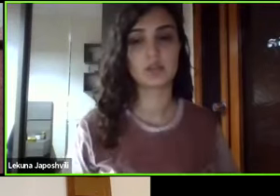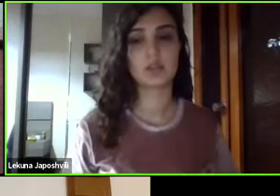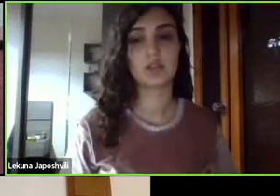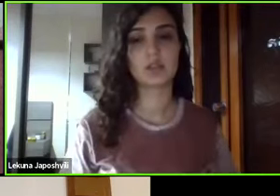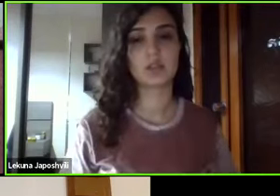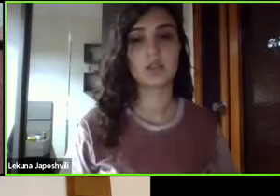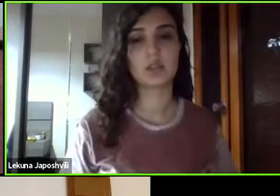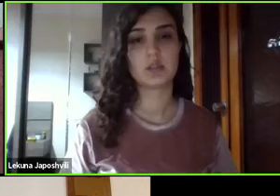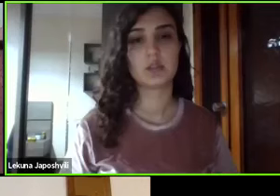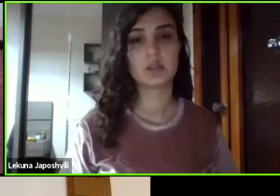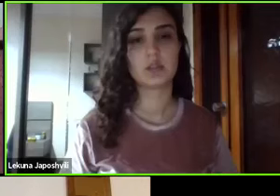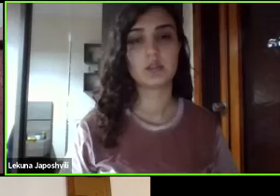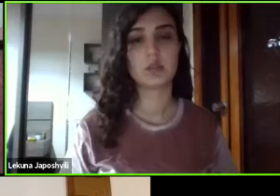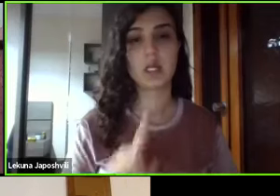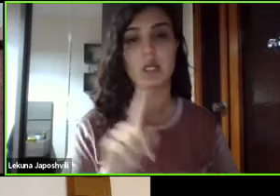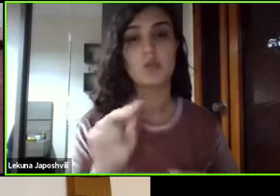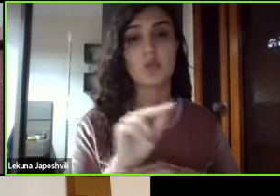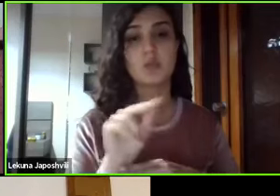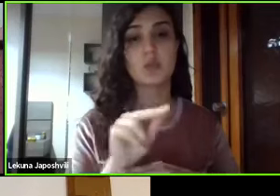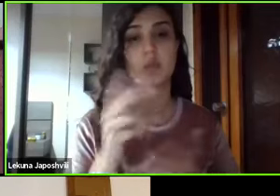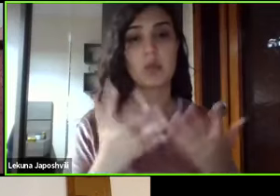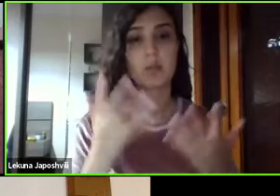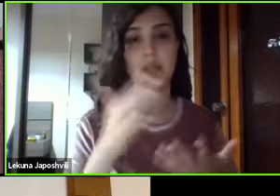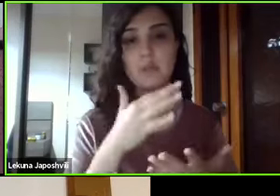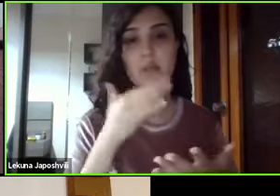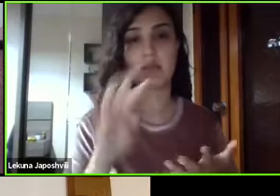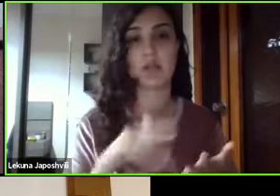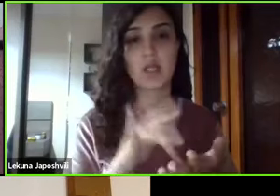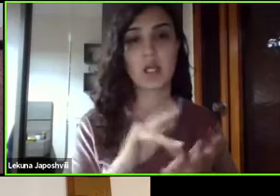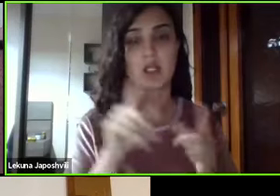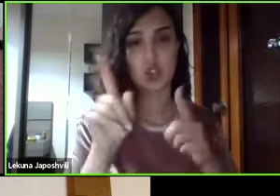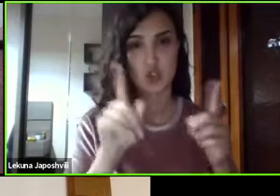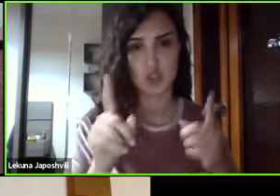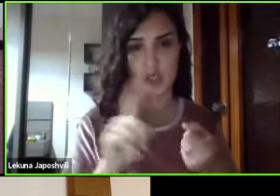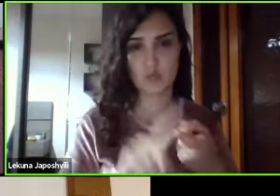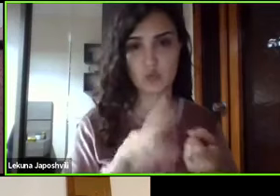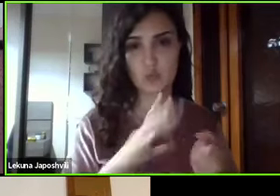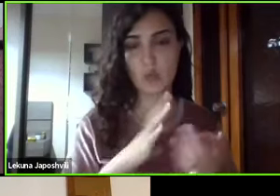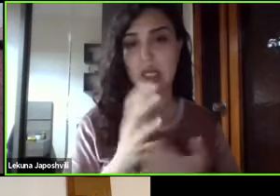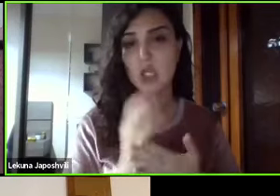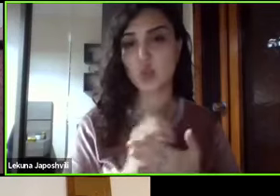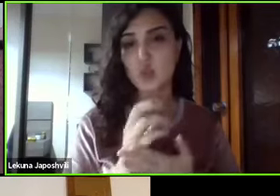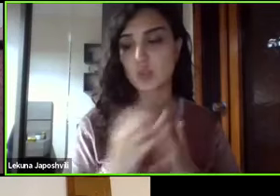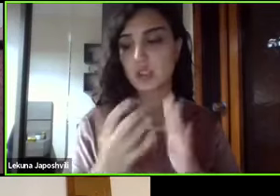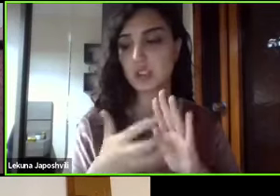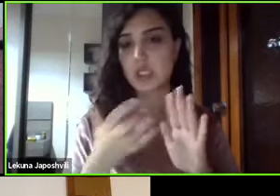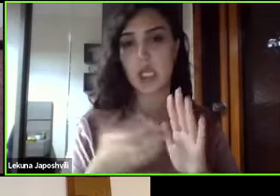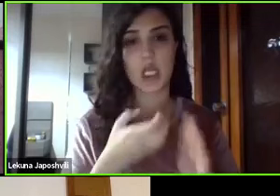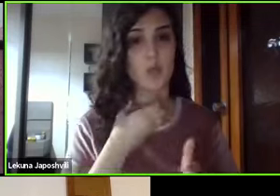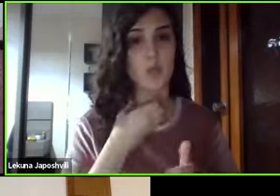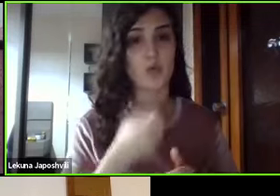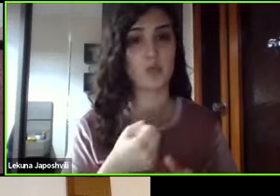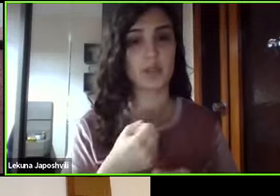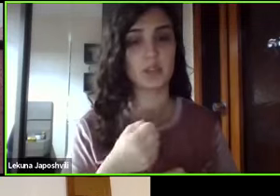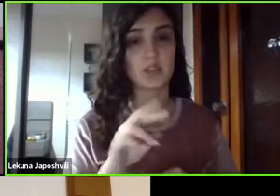თუმცა ეს კურნალობა ალბათ ბევრ ქვეყანაში განპირობებული იყო რესურსის ნაკლებობით და